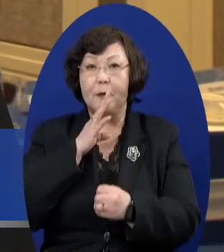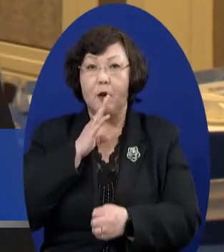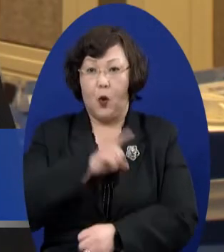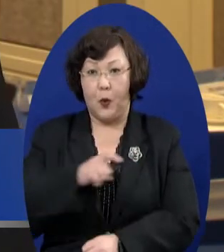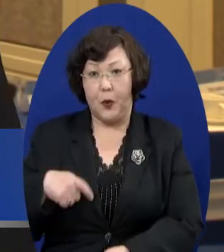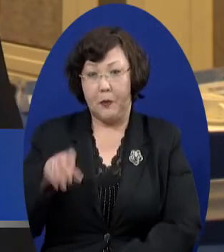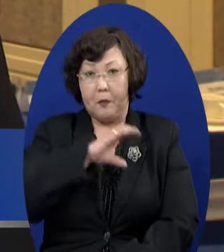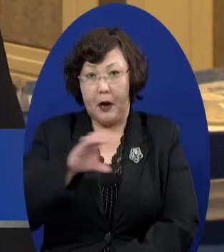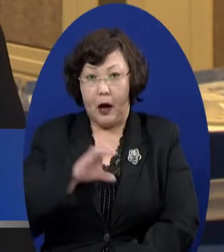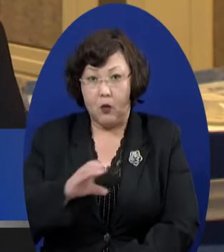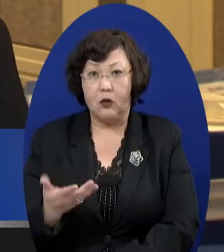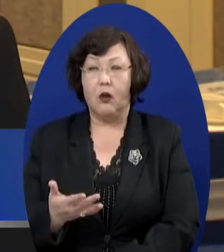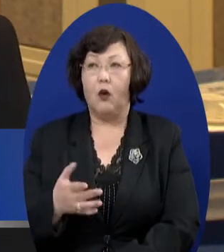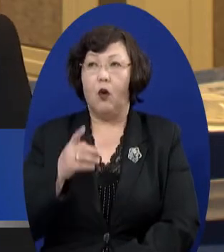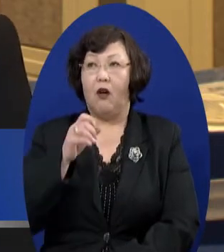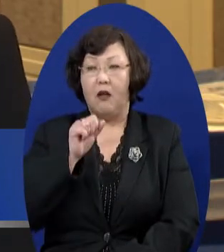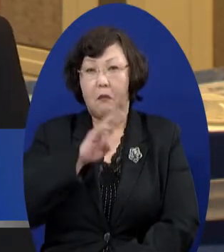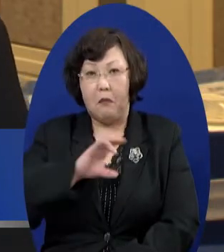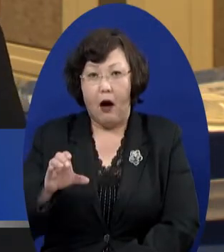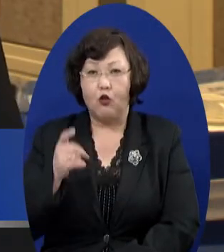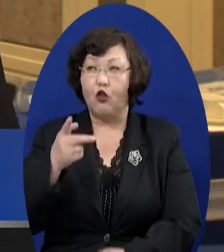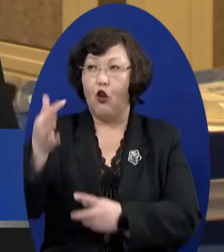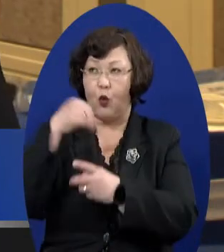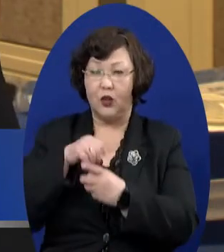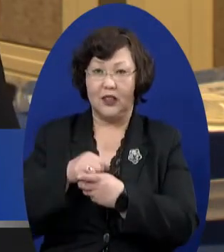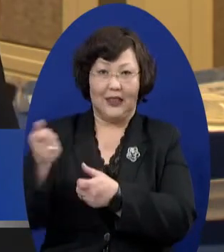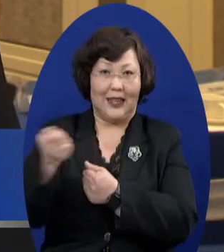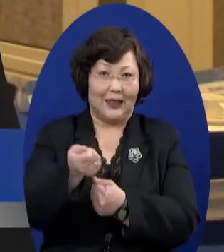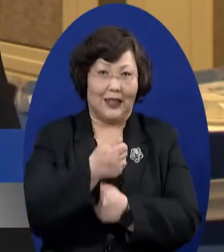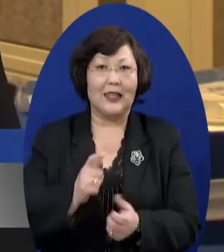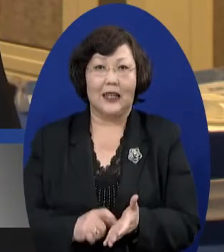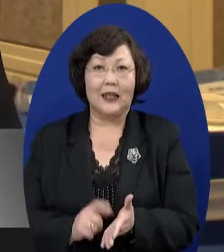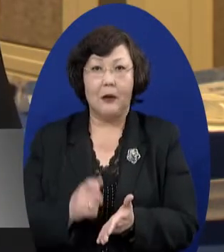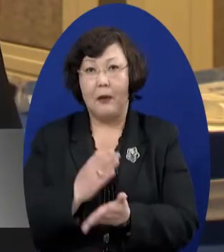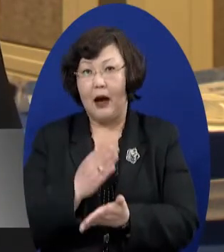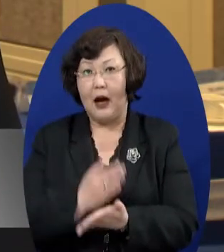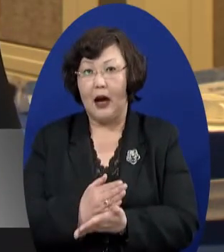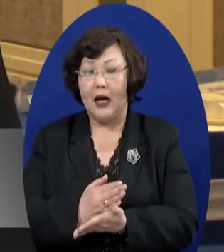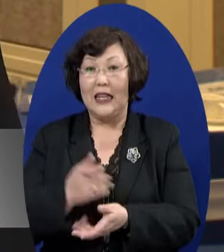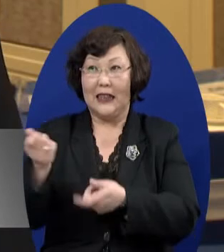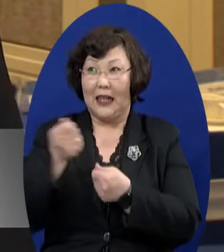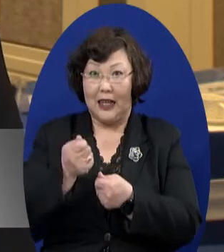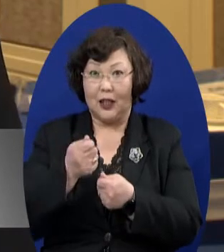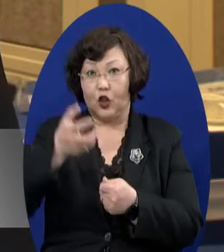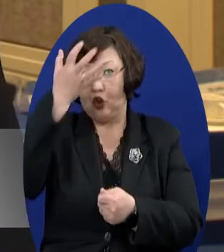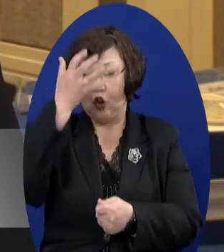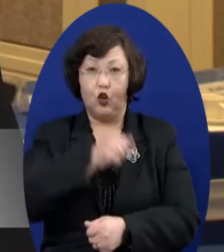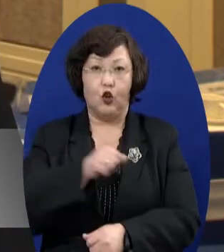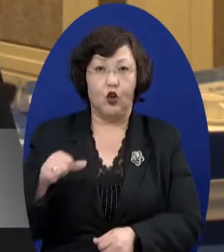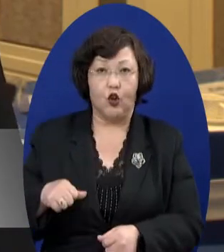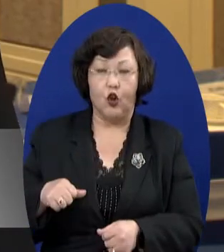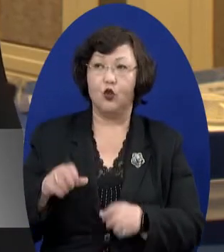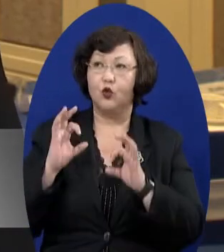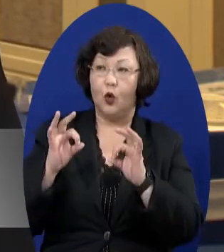татаж оруулж ирэхээс өөр арга байхгүй. Бид нэр төсвөр болоод энэ бүгдийг хийж чадахгүй. Ингээд татаж оруулж ирэхийн тулд төр өөрөө уян